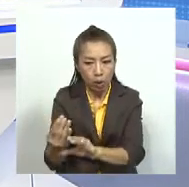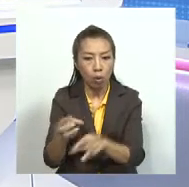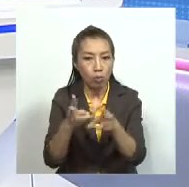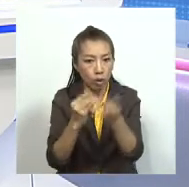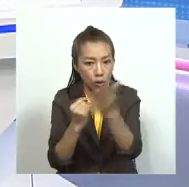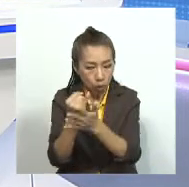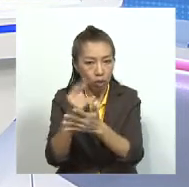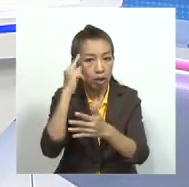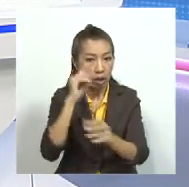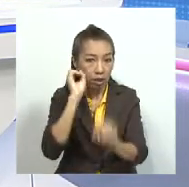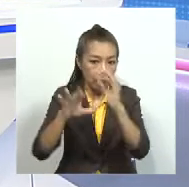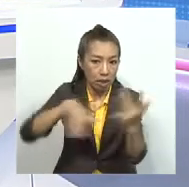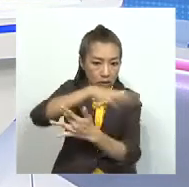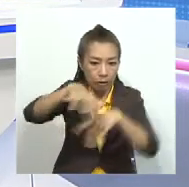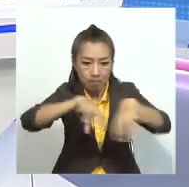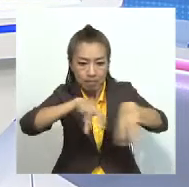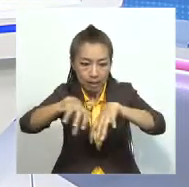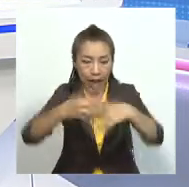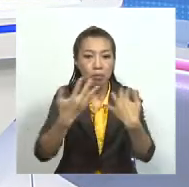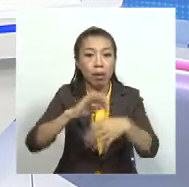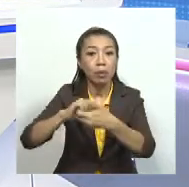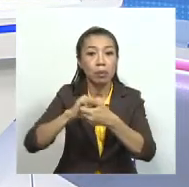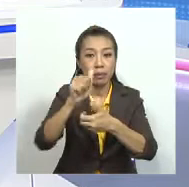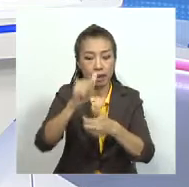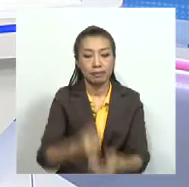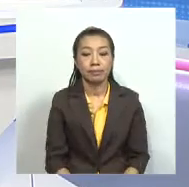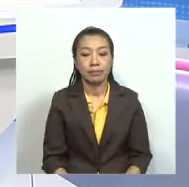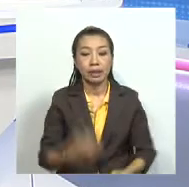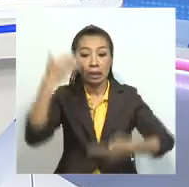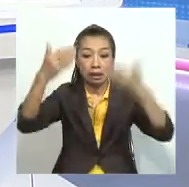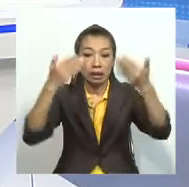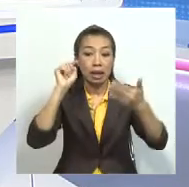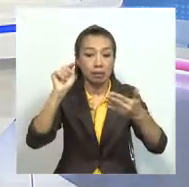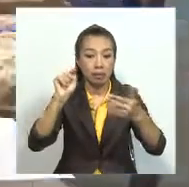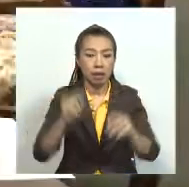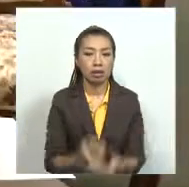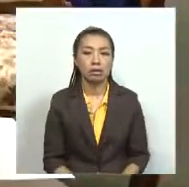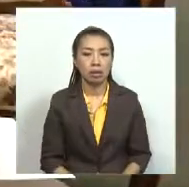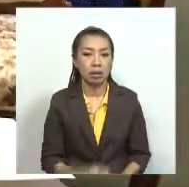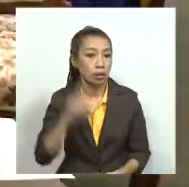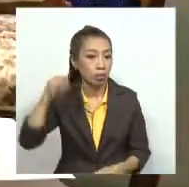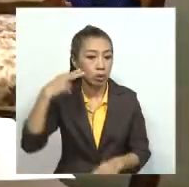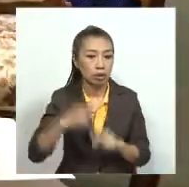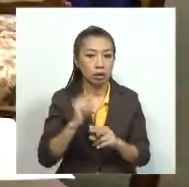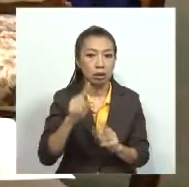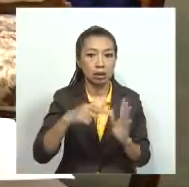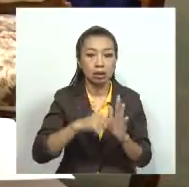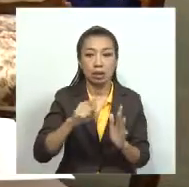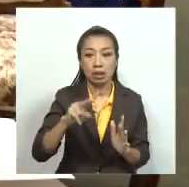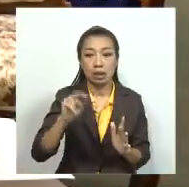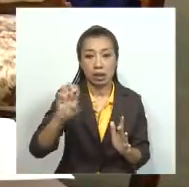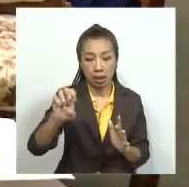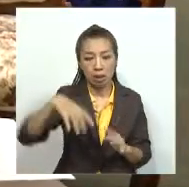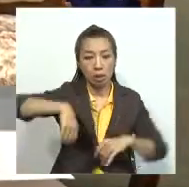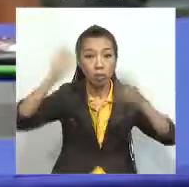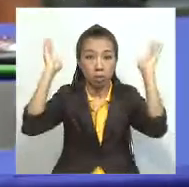ในการบริหารจัดการขยะและสิ่งแวดล้อมมากยิ่งขึ้นค่ะซึ่งกิจกรรมในวันนี้นะคะนางทัศนีผลชานิโกรองอธิบดี